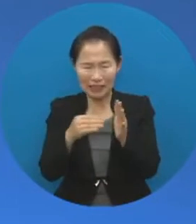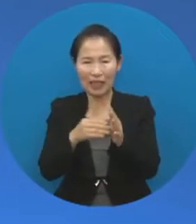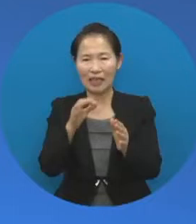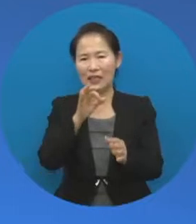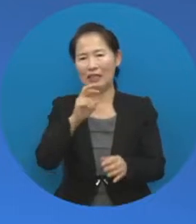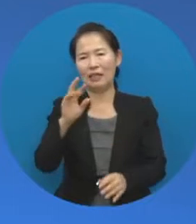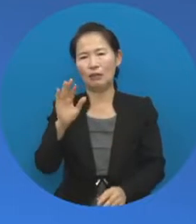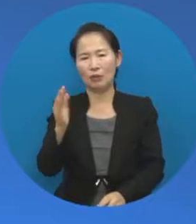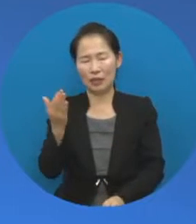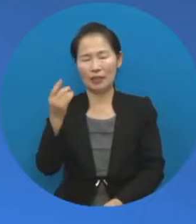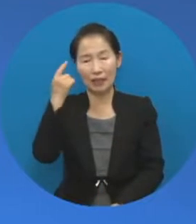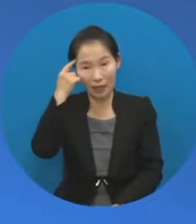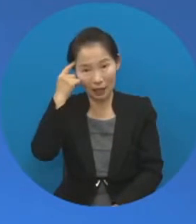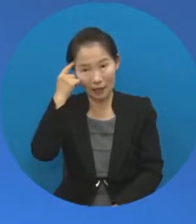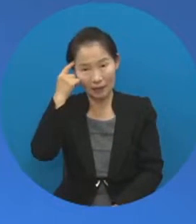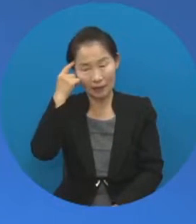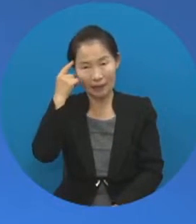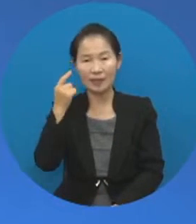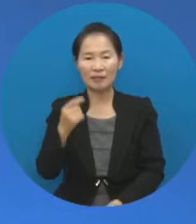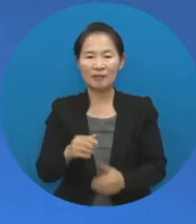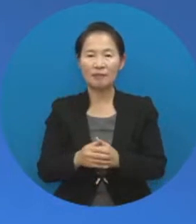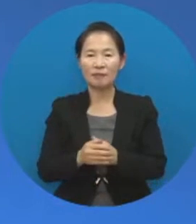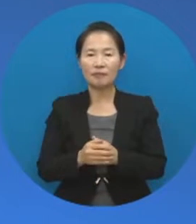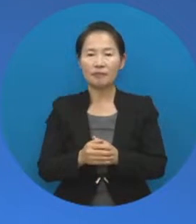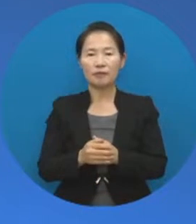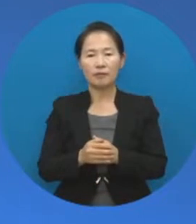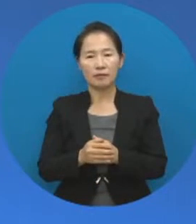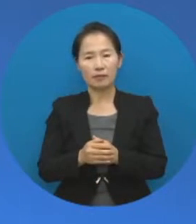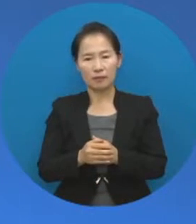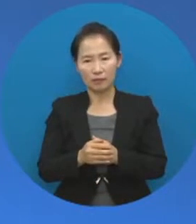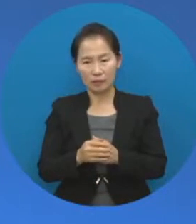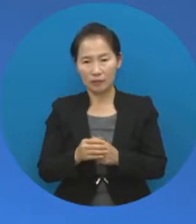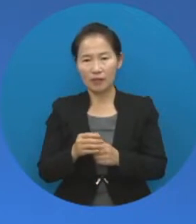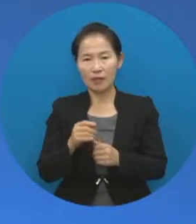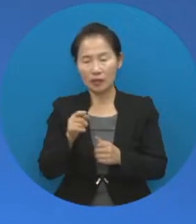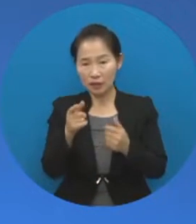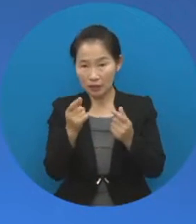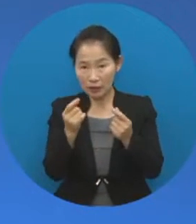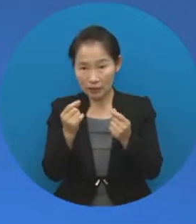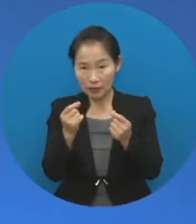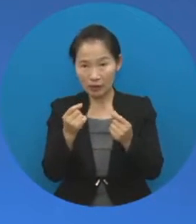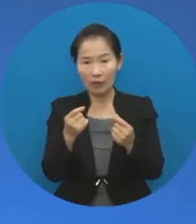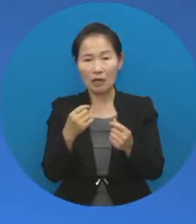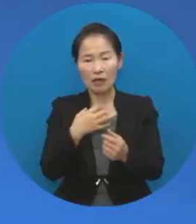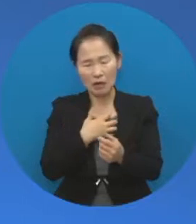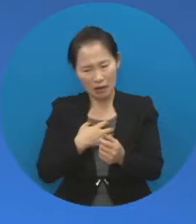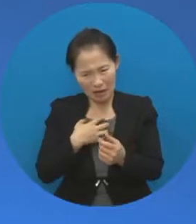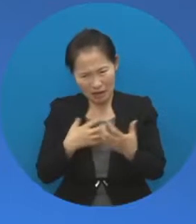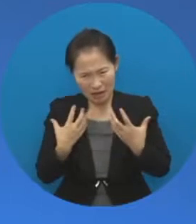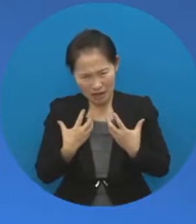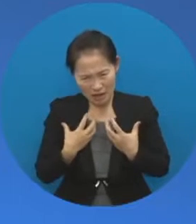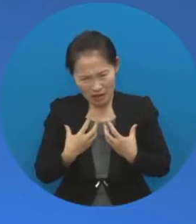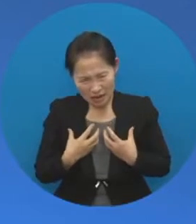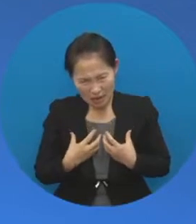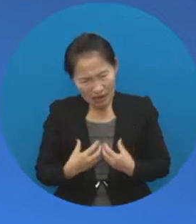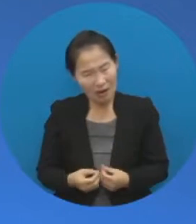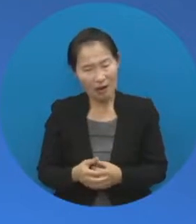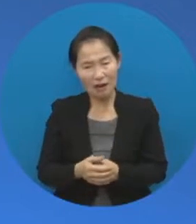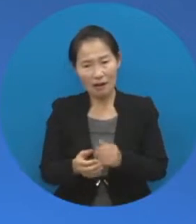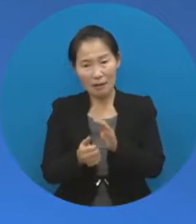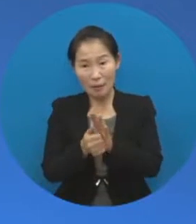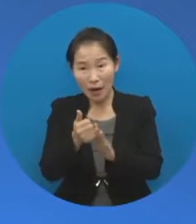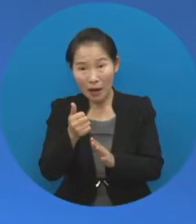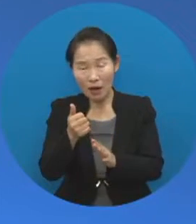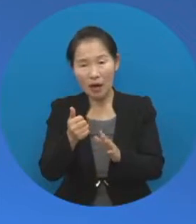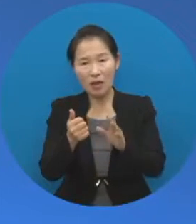생각하고 있었는데 그렇게 가장 절망적이고 가장 고통스럽고 희망이라고는